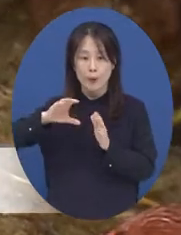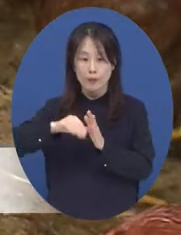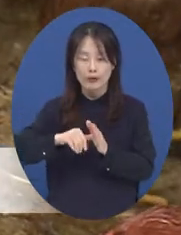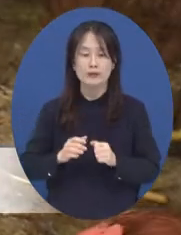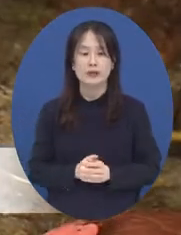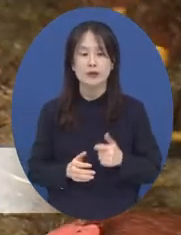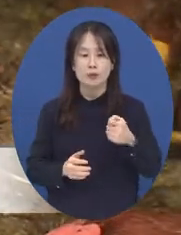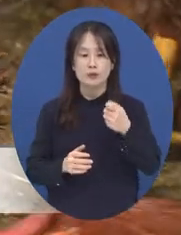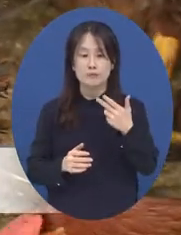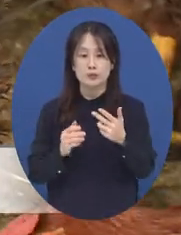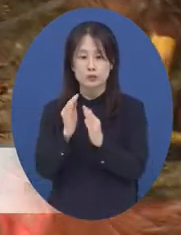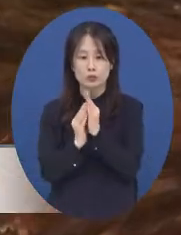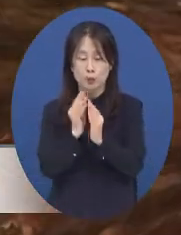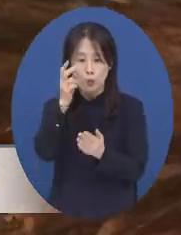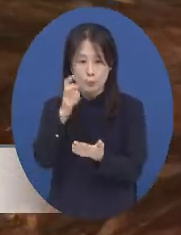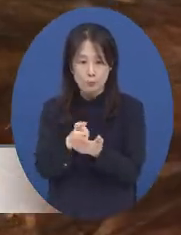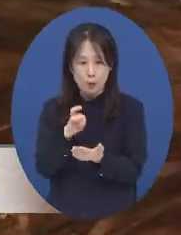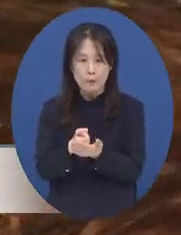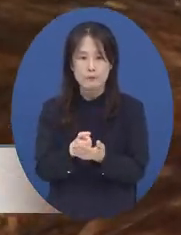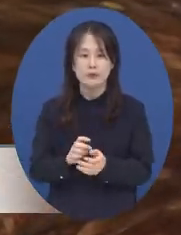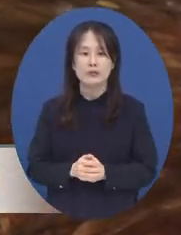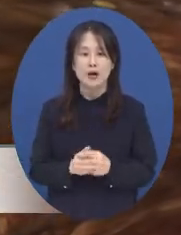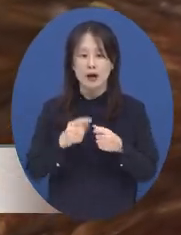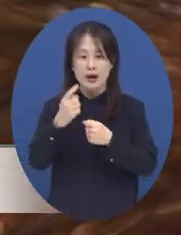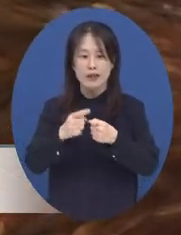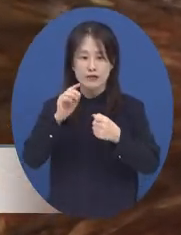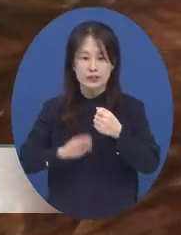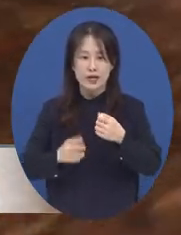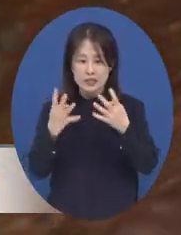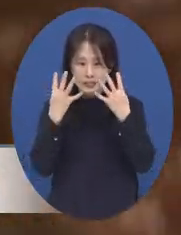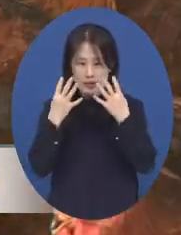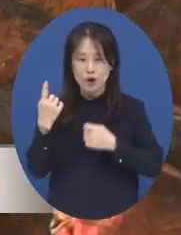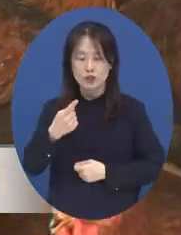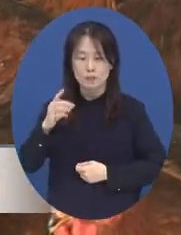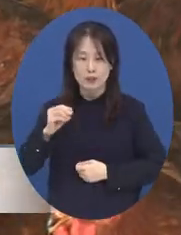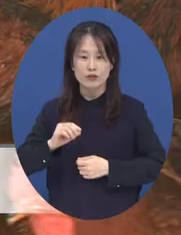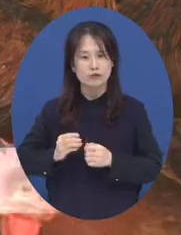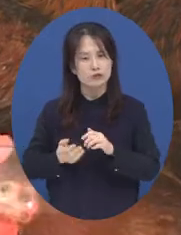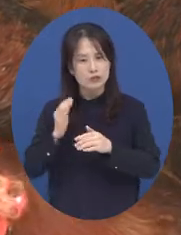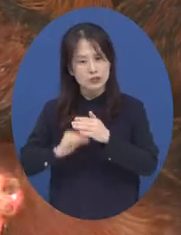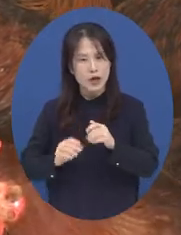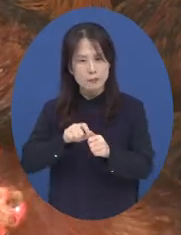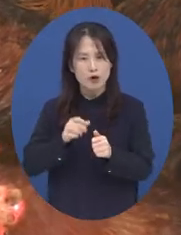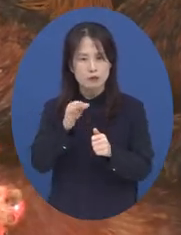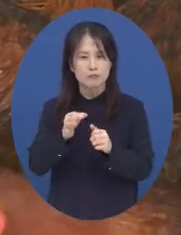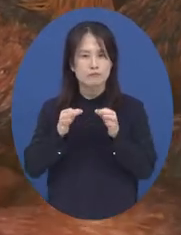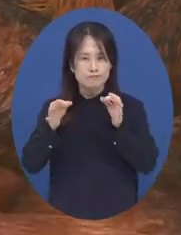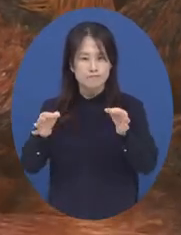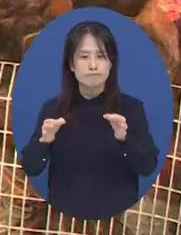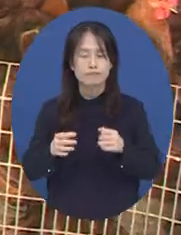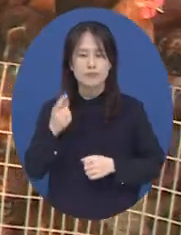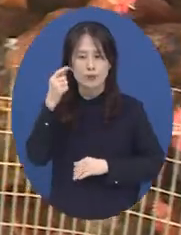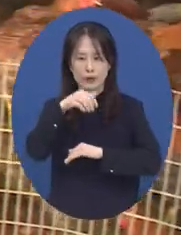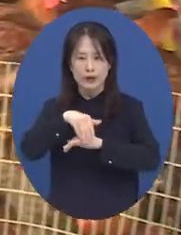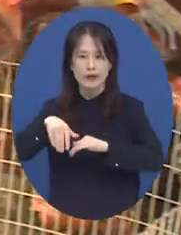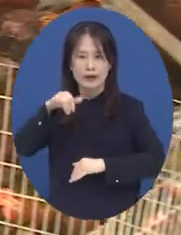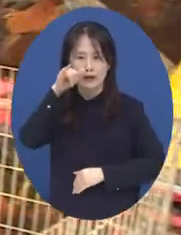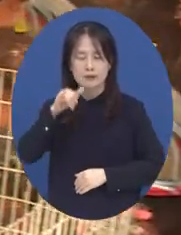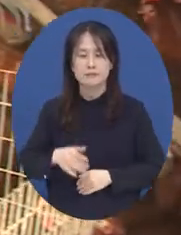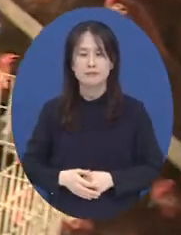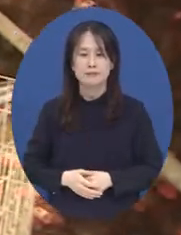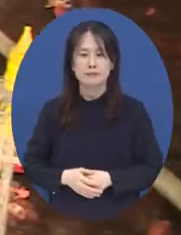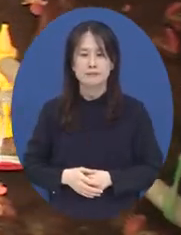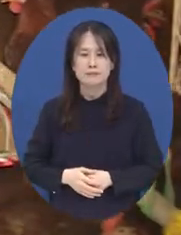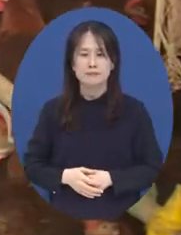가축 전염병 예방 법 제 57조에 따라 1년 이하의 징역 또는 삶만을 위해 벌금이 부과될 수 있습니다 경제 씰